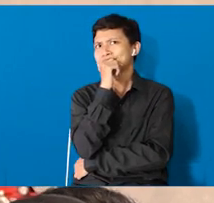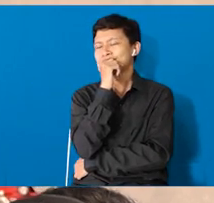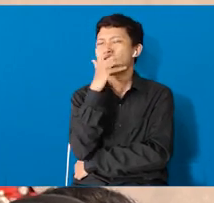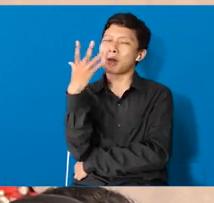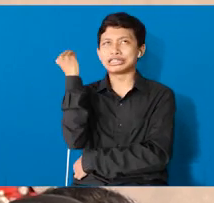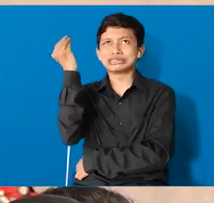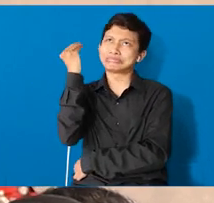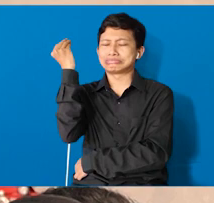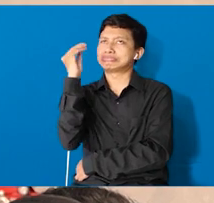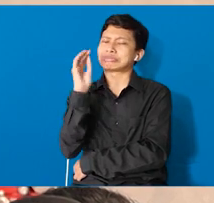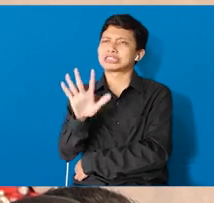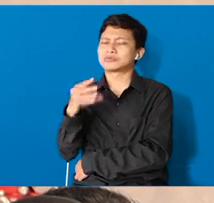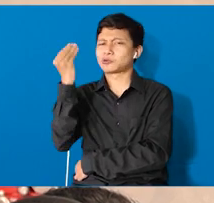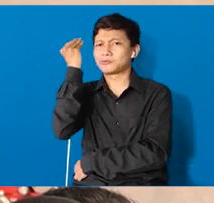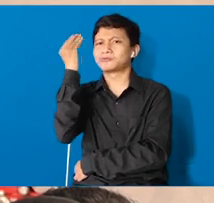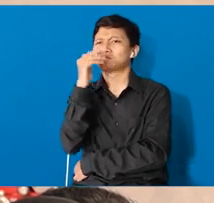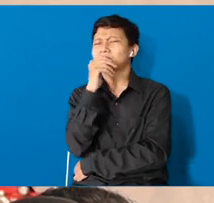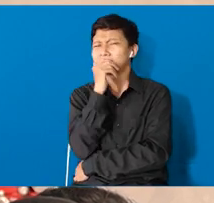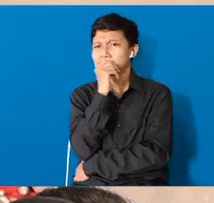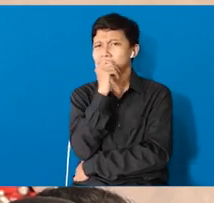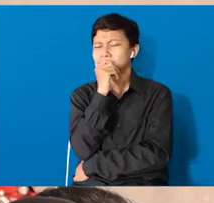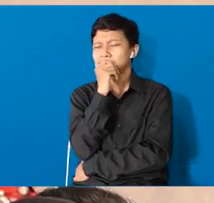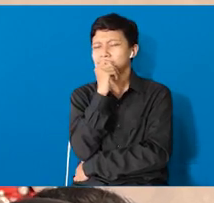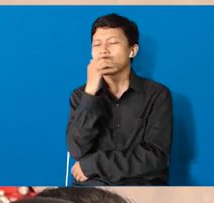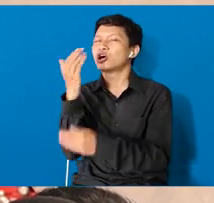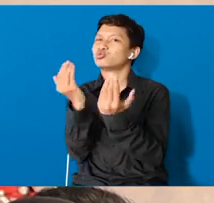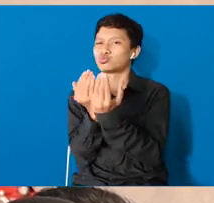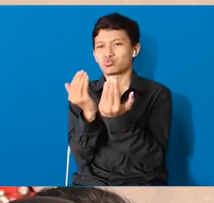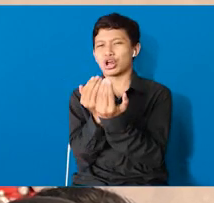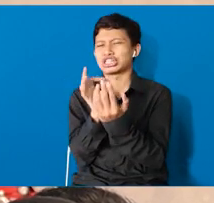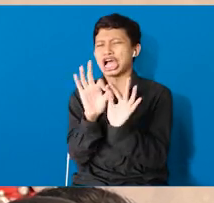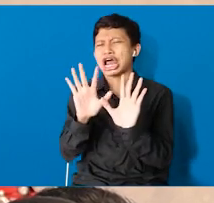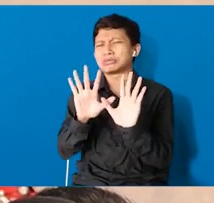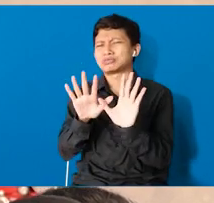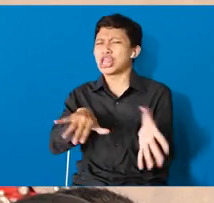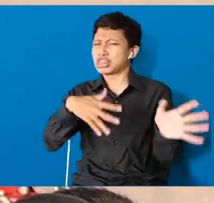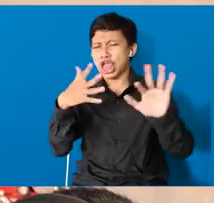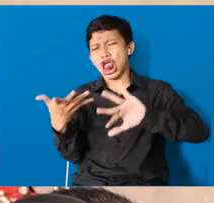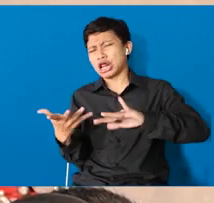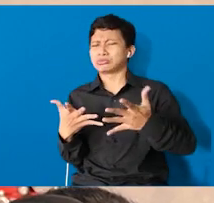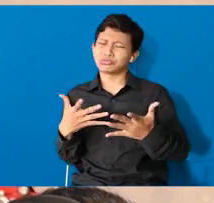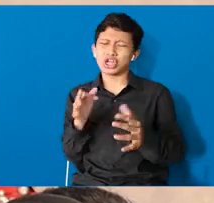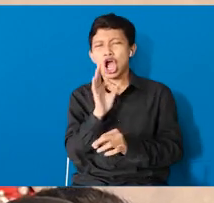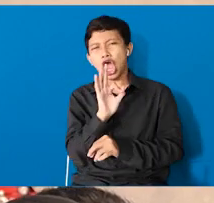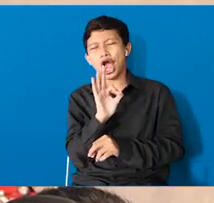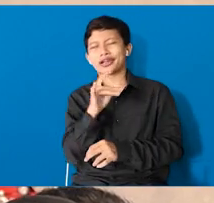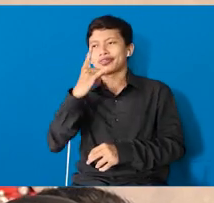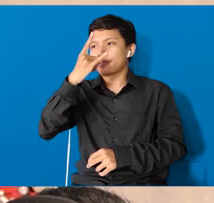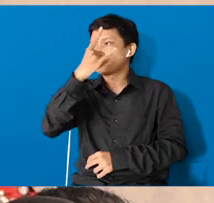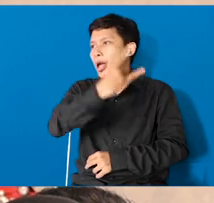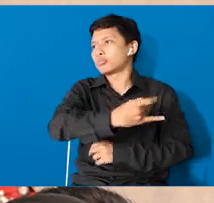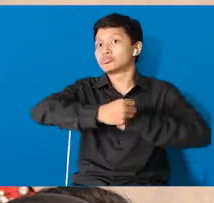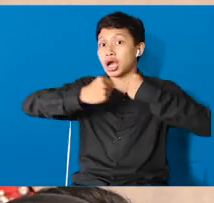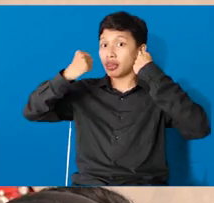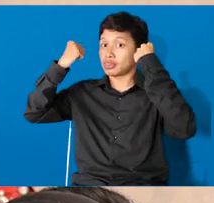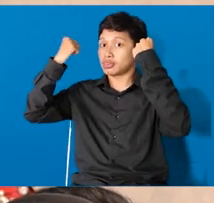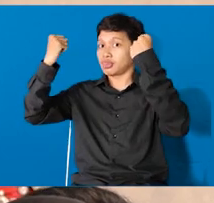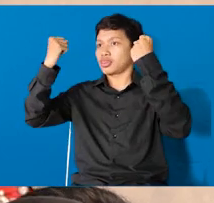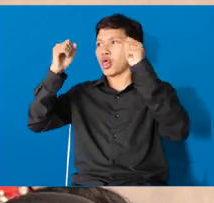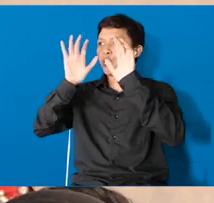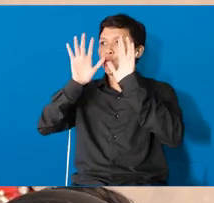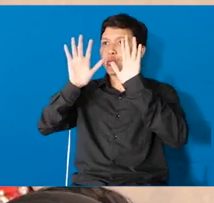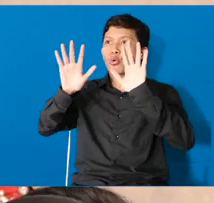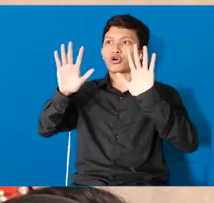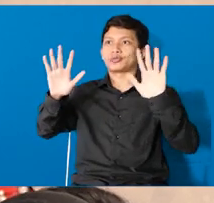mah bingung gue loh ini. Berarti kan syukur yang ada, jangan marah dengan adanya yang kekurangan pada kita. buat tetap semangat,